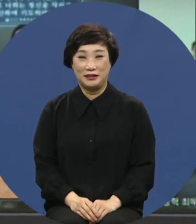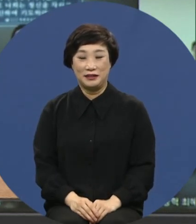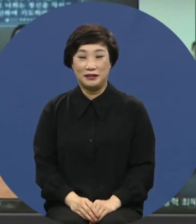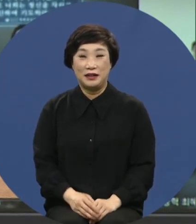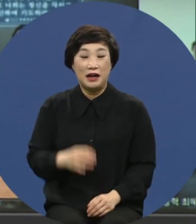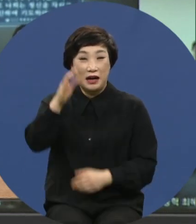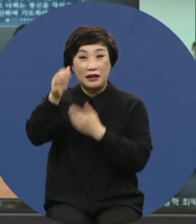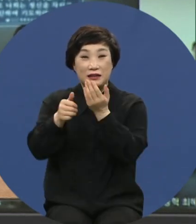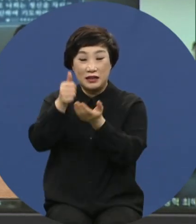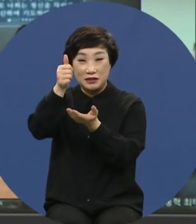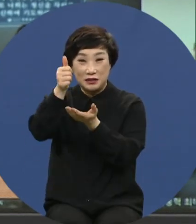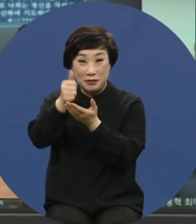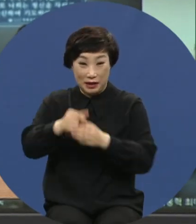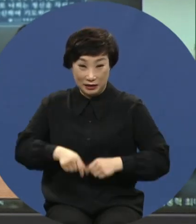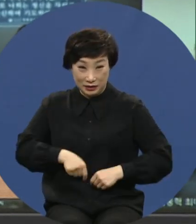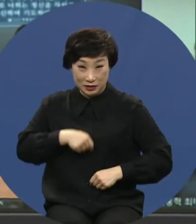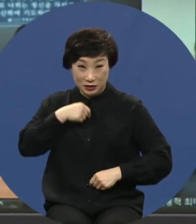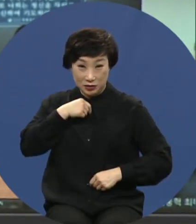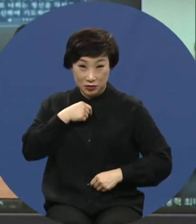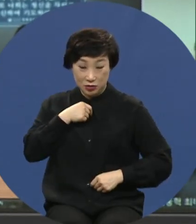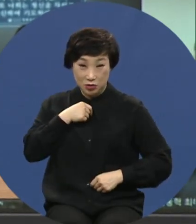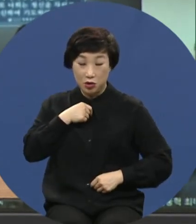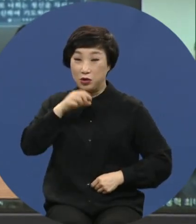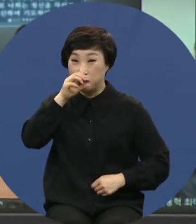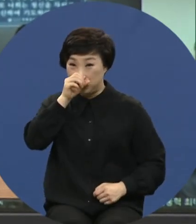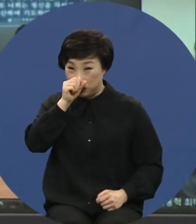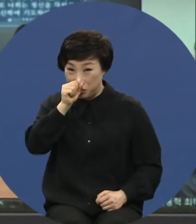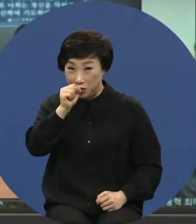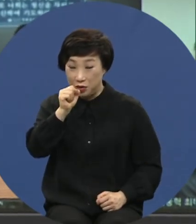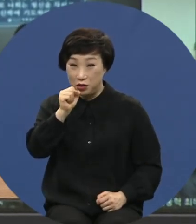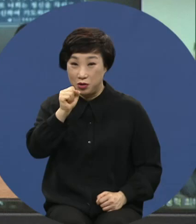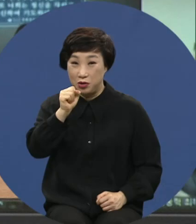그러므로 하나님의 의로우시고 선하시고